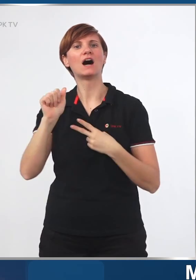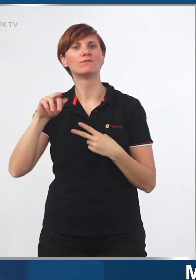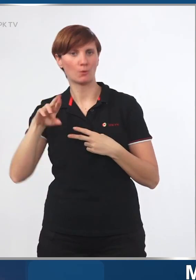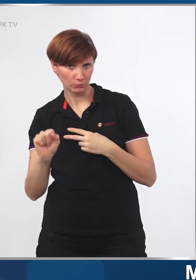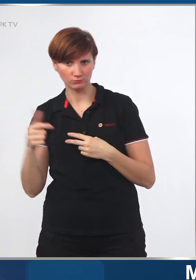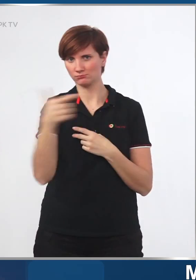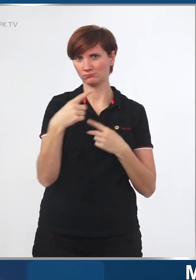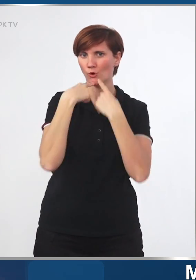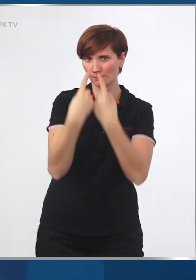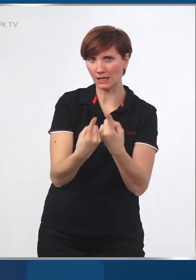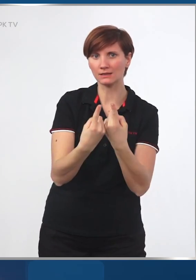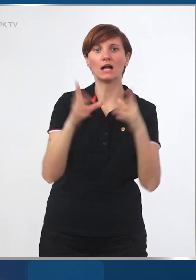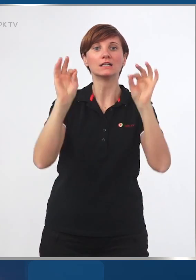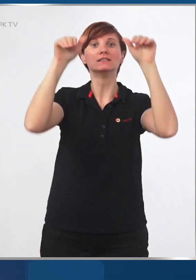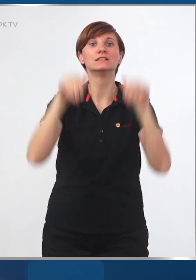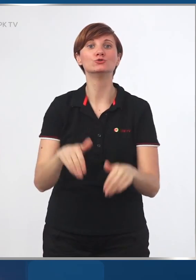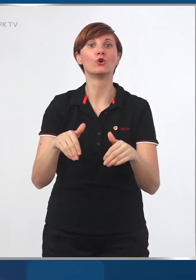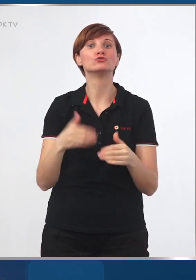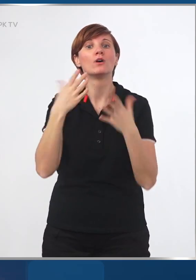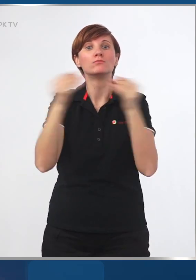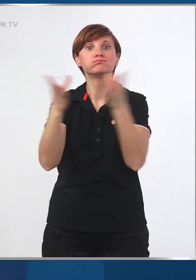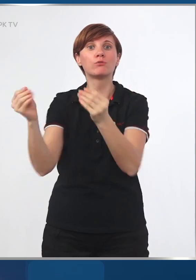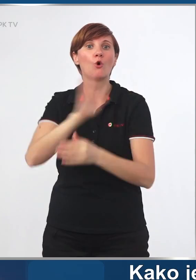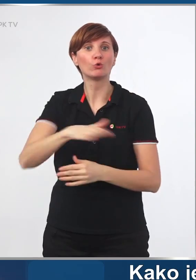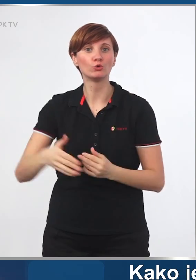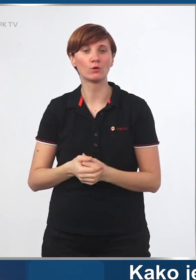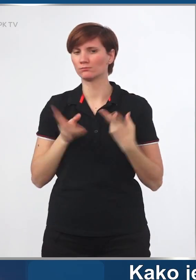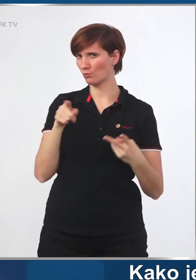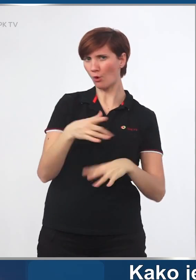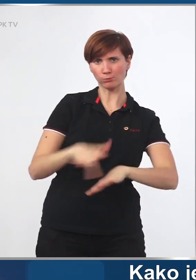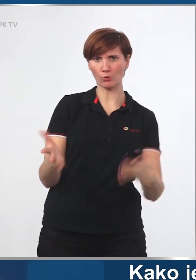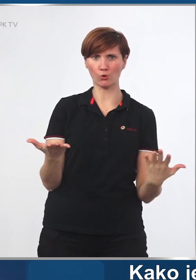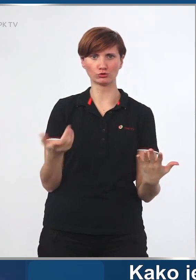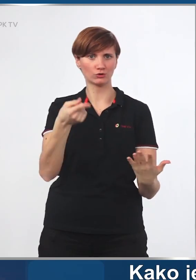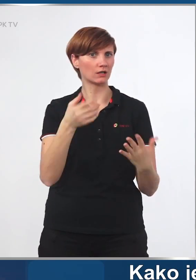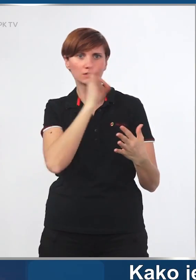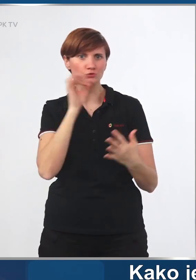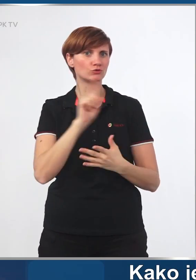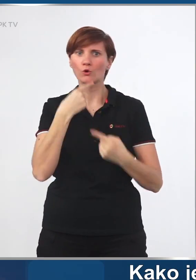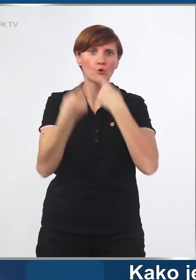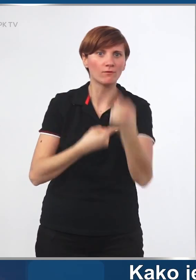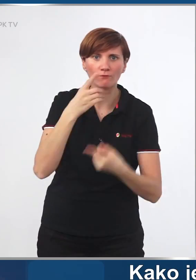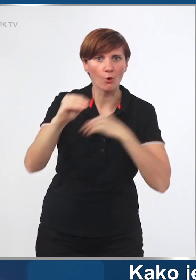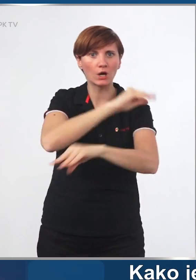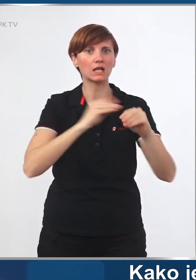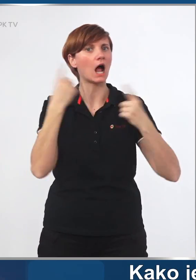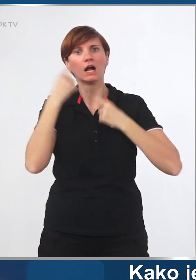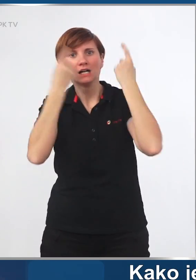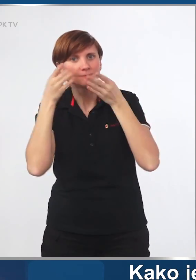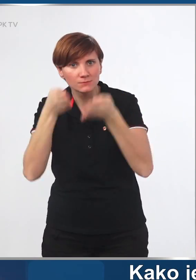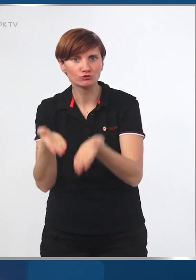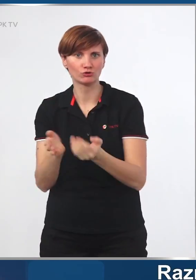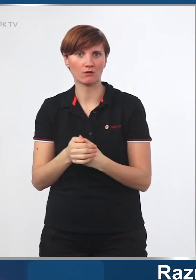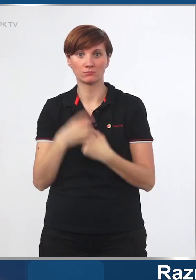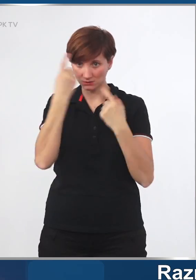e anche il commissario Avramopoulos la storia dei 10.000 bambini. Ma possibile che nessuno parla di questo, nessuno pensa